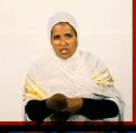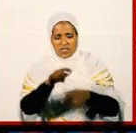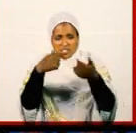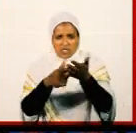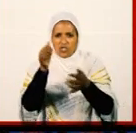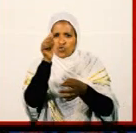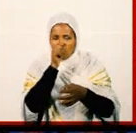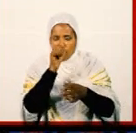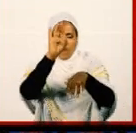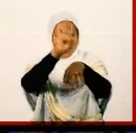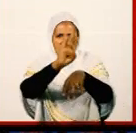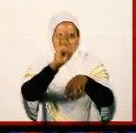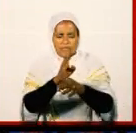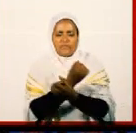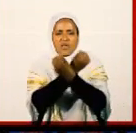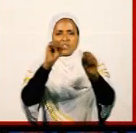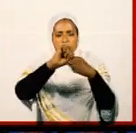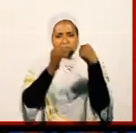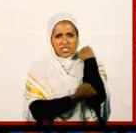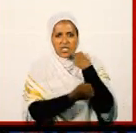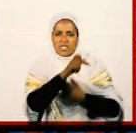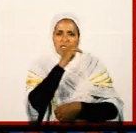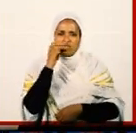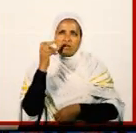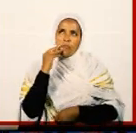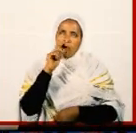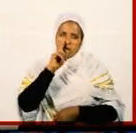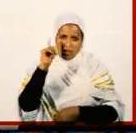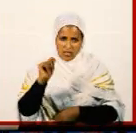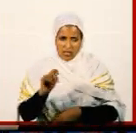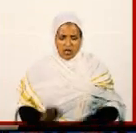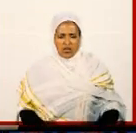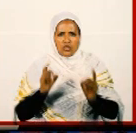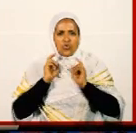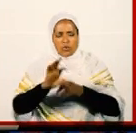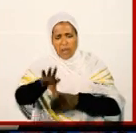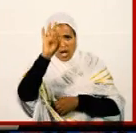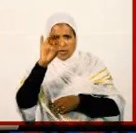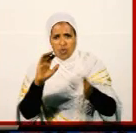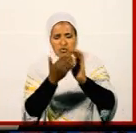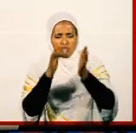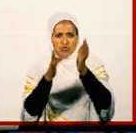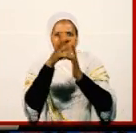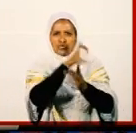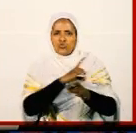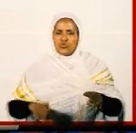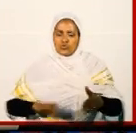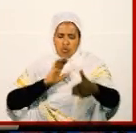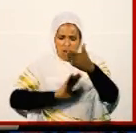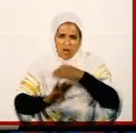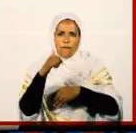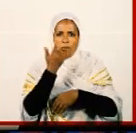ናት። የሕይወት መገኛ የሆነውን ኢየሱስ ክርስቶስን የወለደችው በኢየሱስ ክርስቶስ አማካይነት መስቀል ተተከለ።